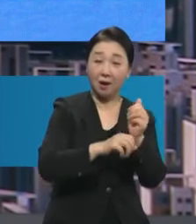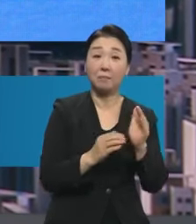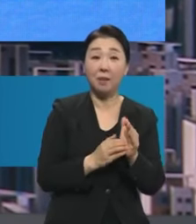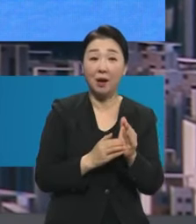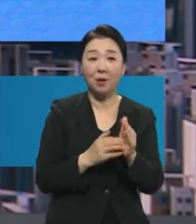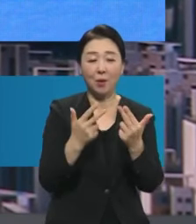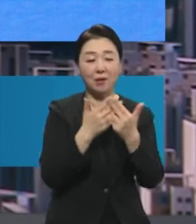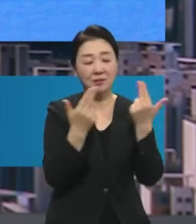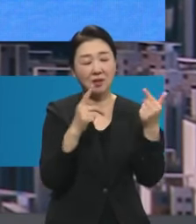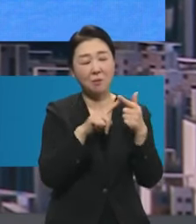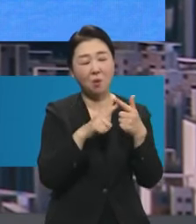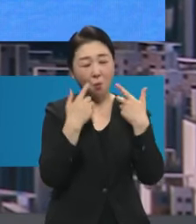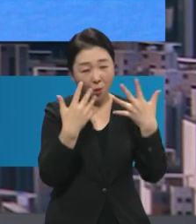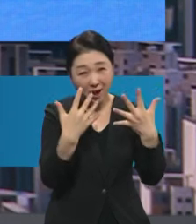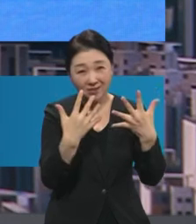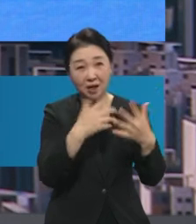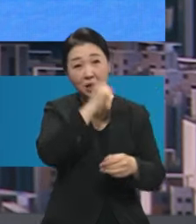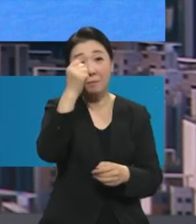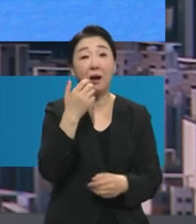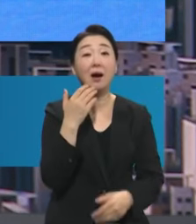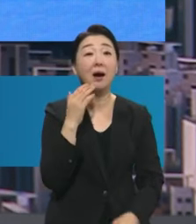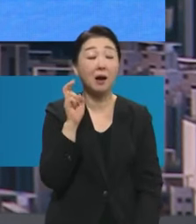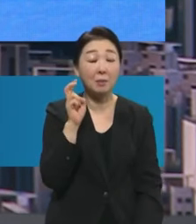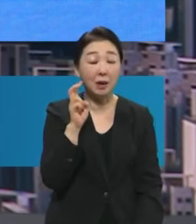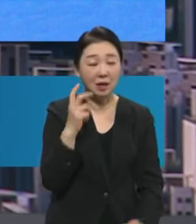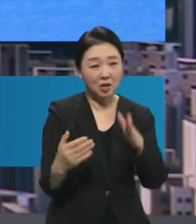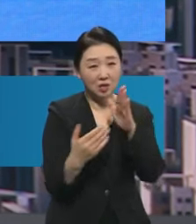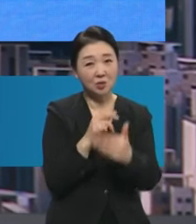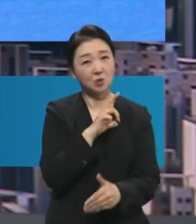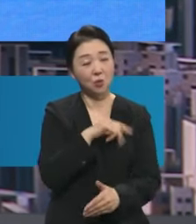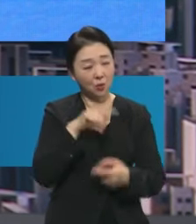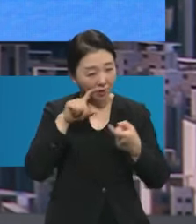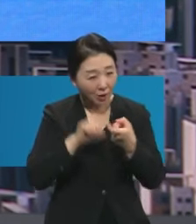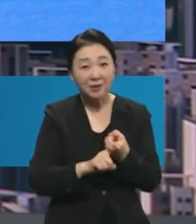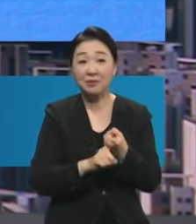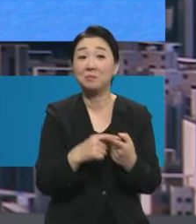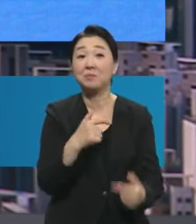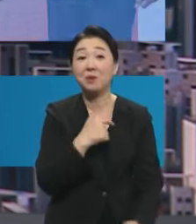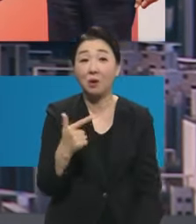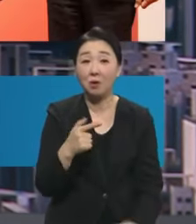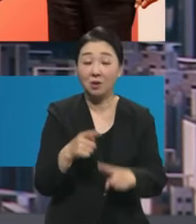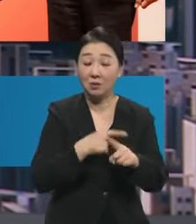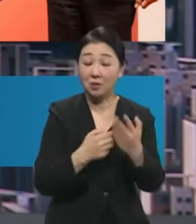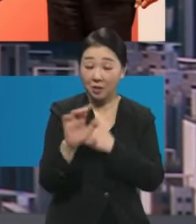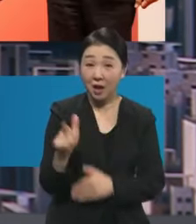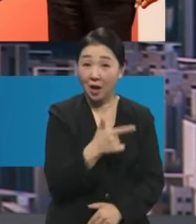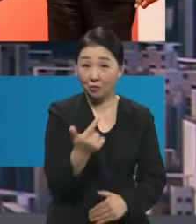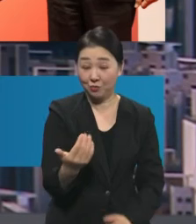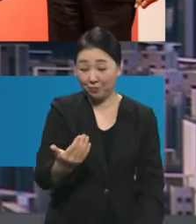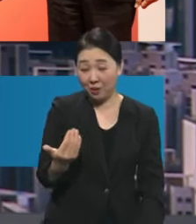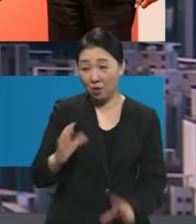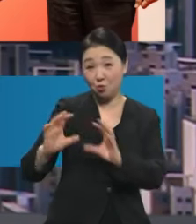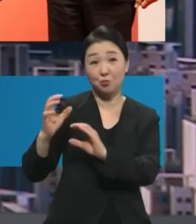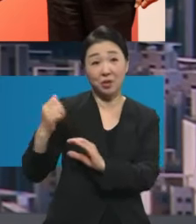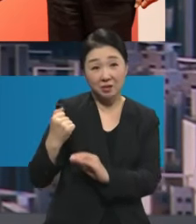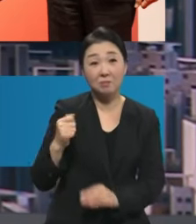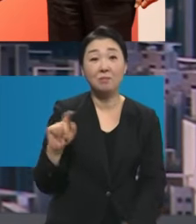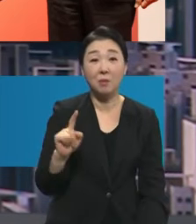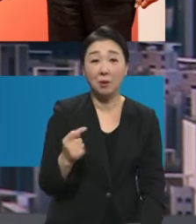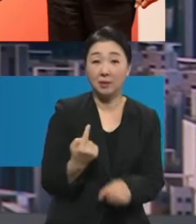대세론이 굳어지면서 오히려 최고위원 경쟁에 관심이 커집니다. 전당대회를 하루 앞둔 국민의힘 후보들은